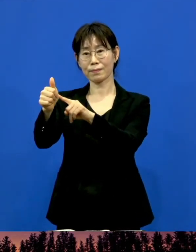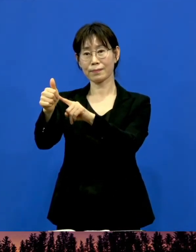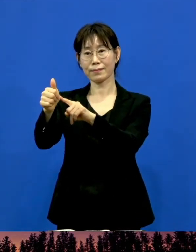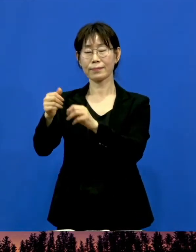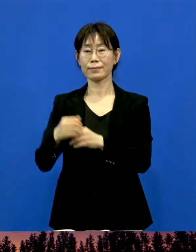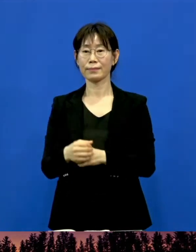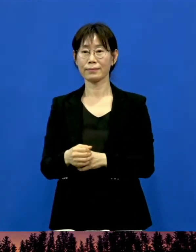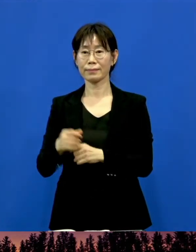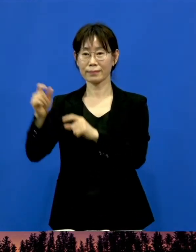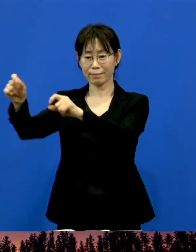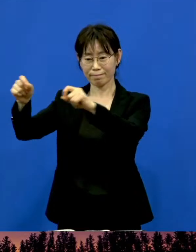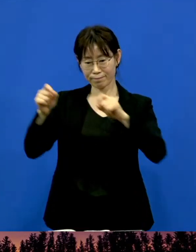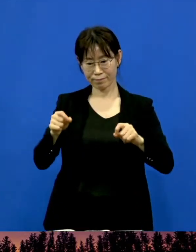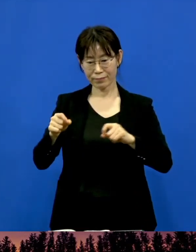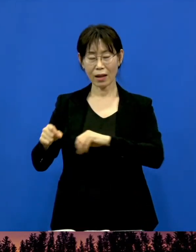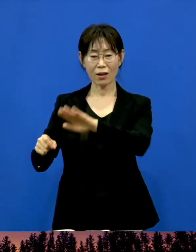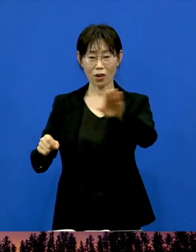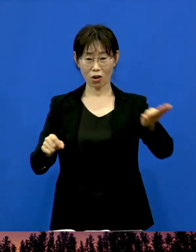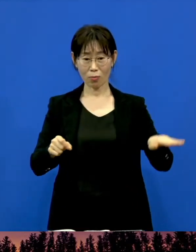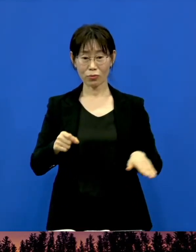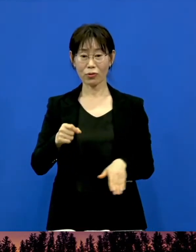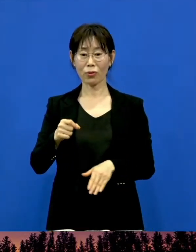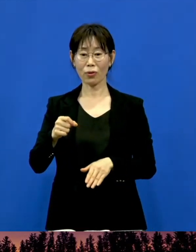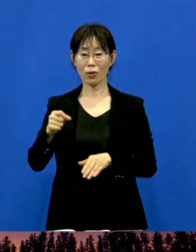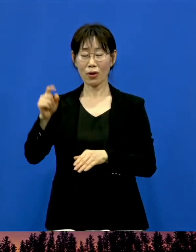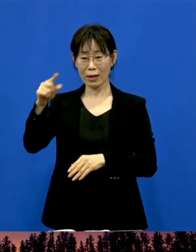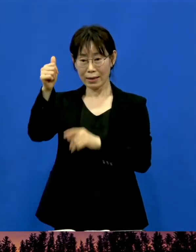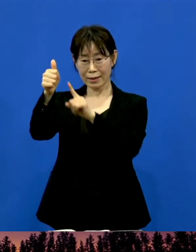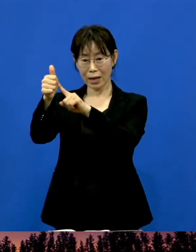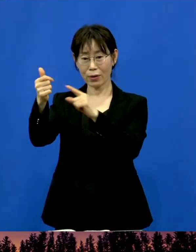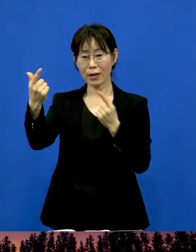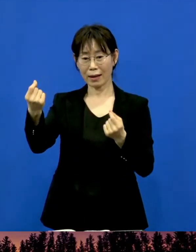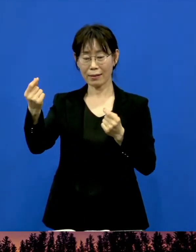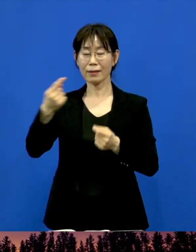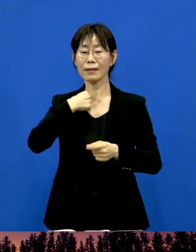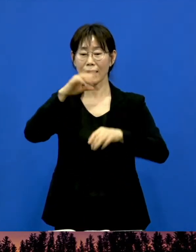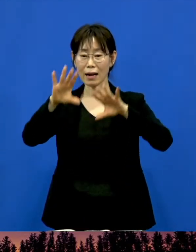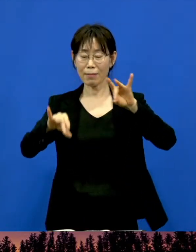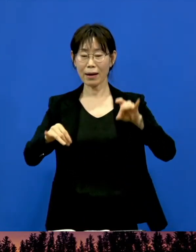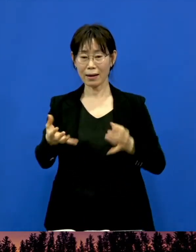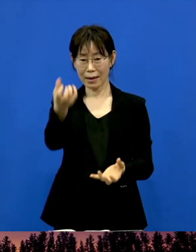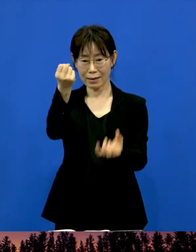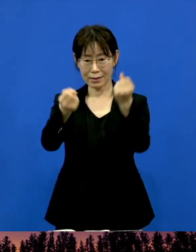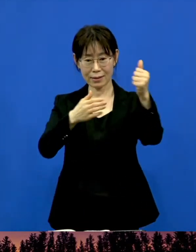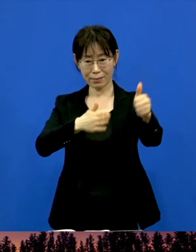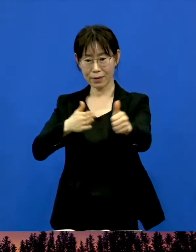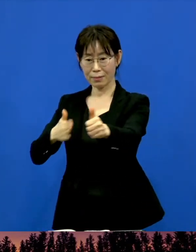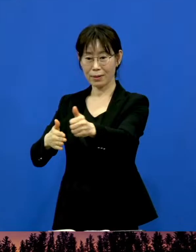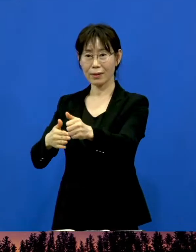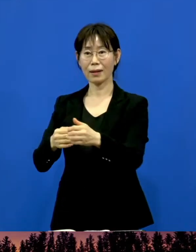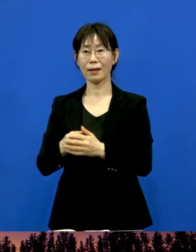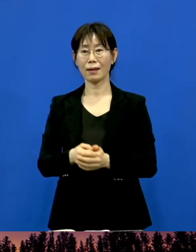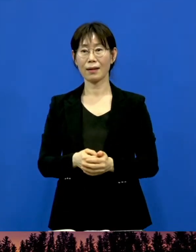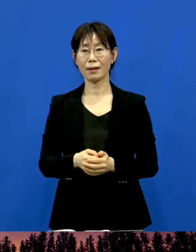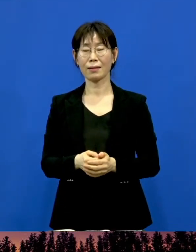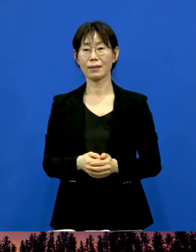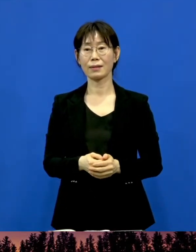여러분, 우리에게 그 갈망이 있어야 돼요. 그게 바로 예배자예요, 여러분. 그래서 많은